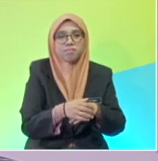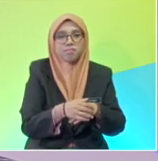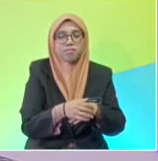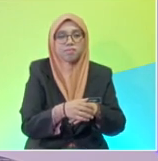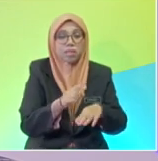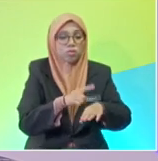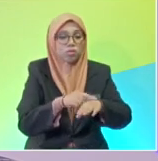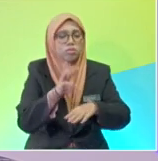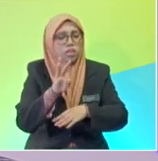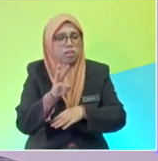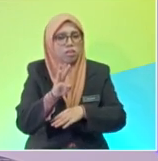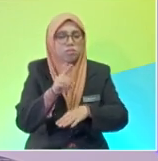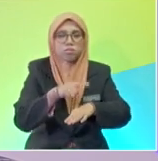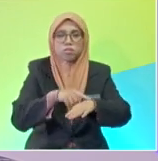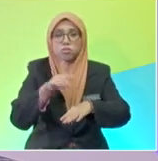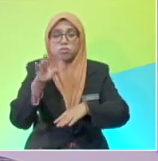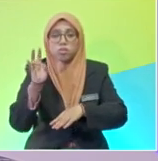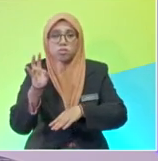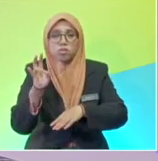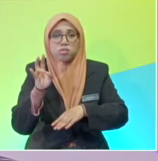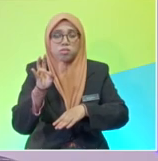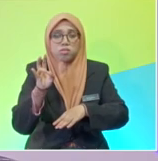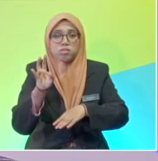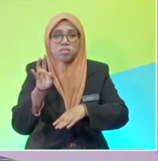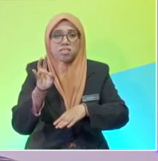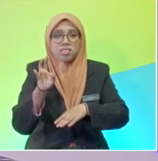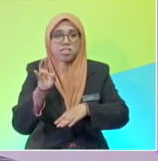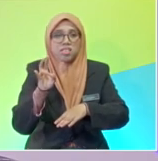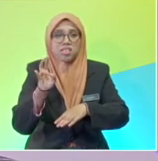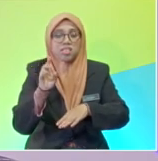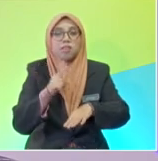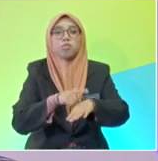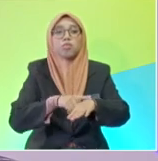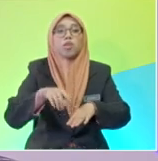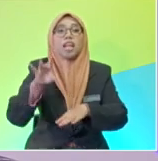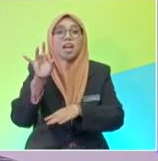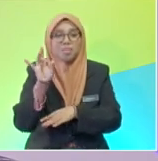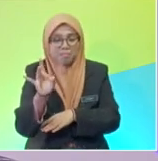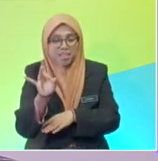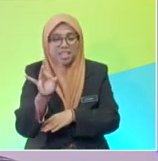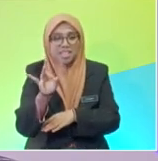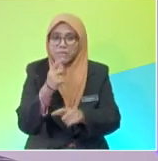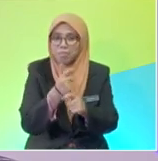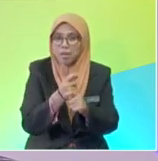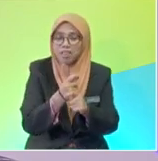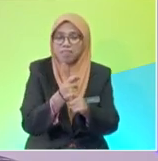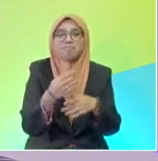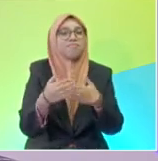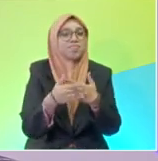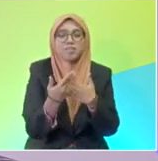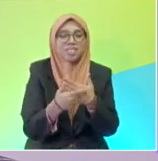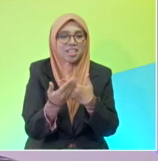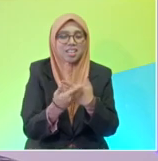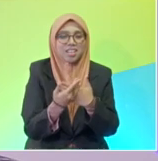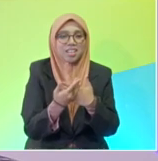7, dia 8. 8 berapa yang dia nak? 8. Oh, 8 tepat. Oh, 8 tepat mudah.